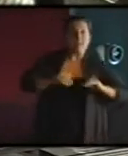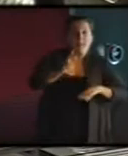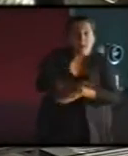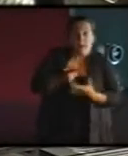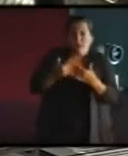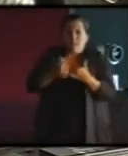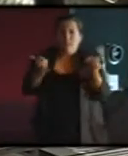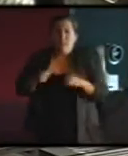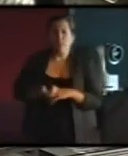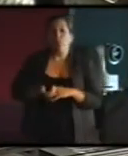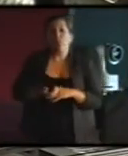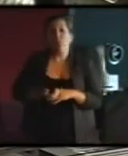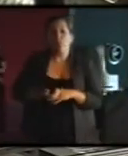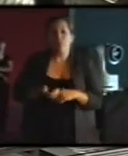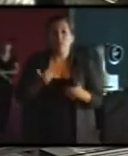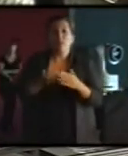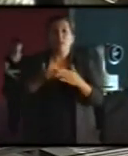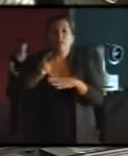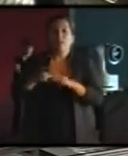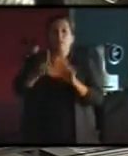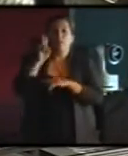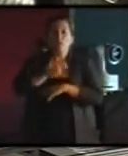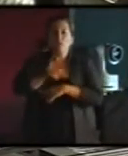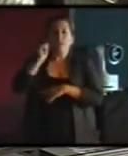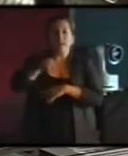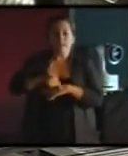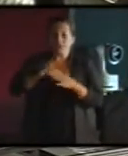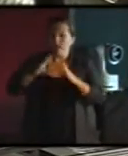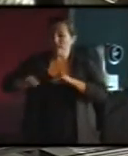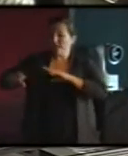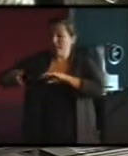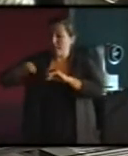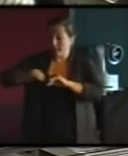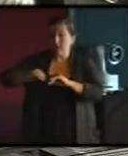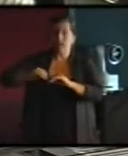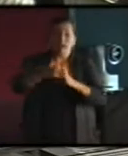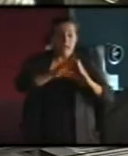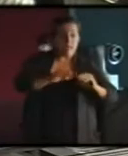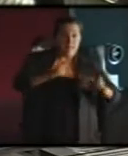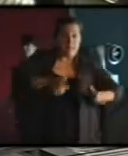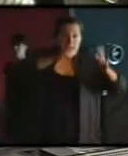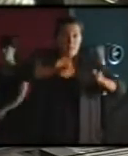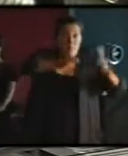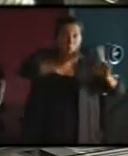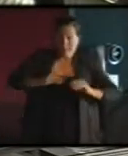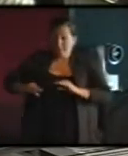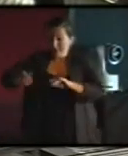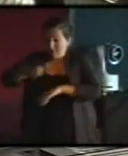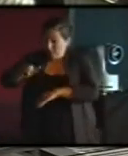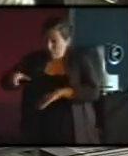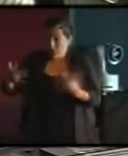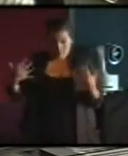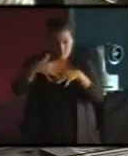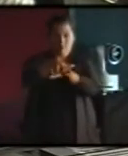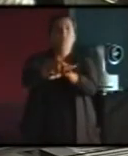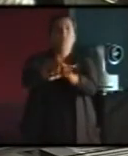Et justement, la recherche sur ce qui fait le lien entre l'espace vécu et l'espace construit, elle est loin d'être vraiment